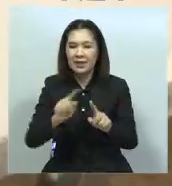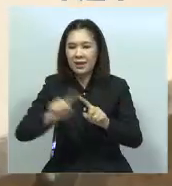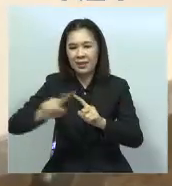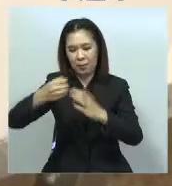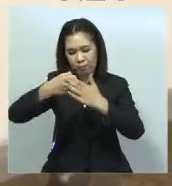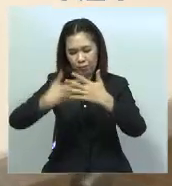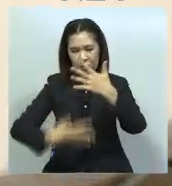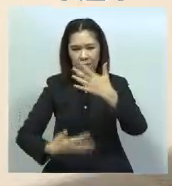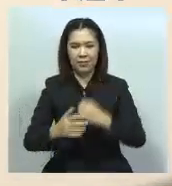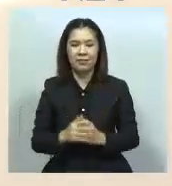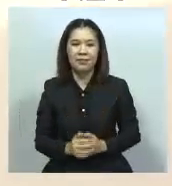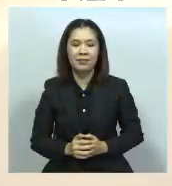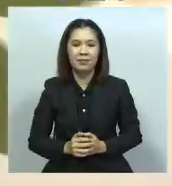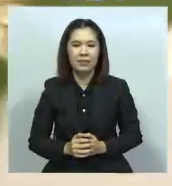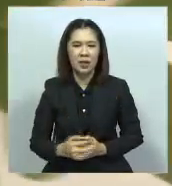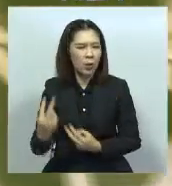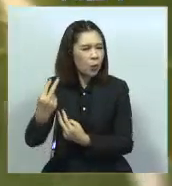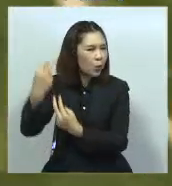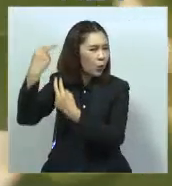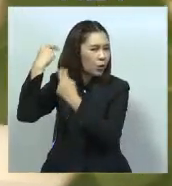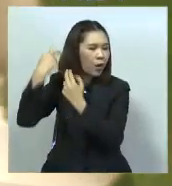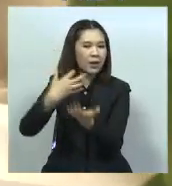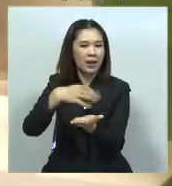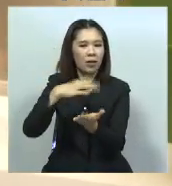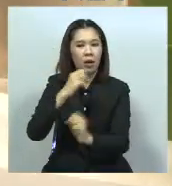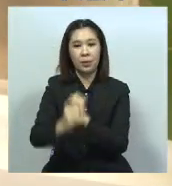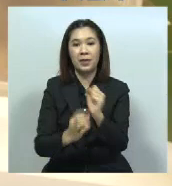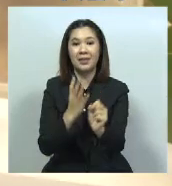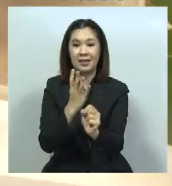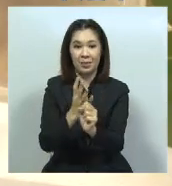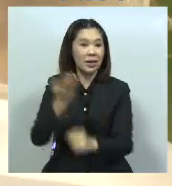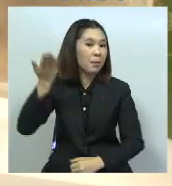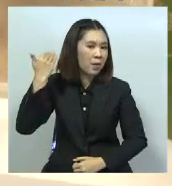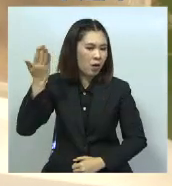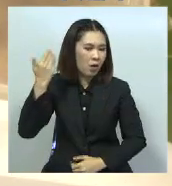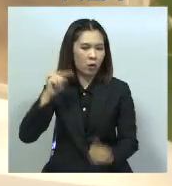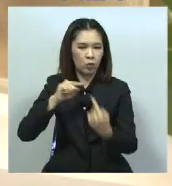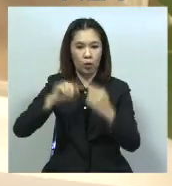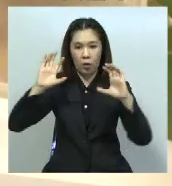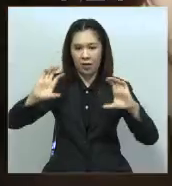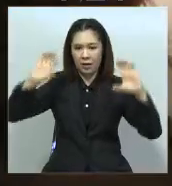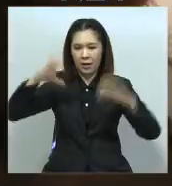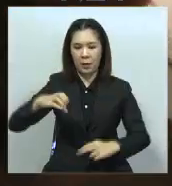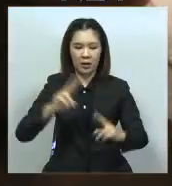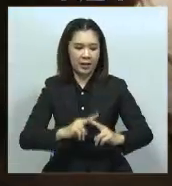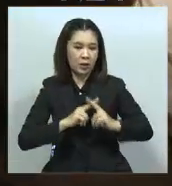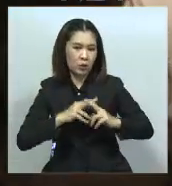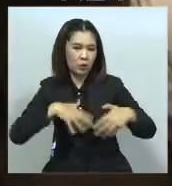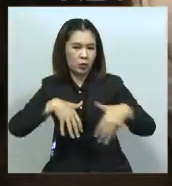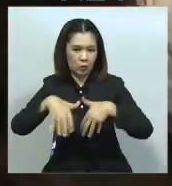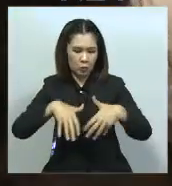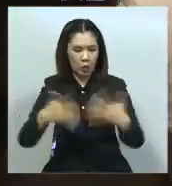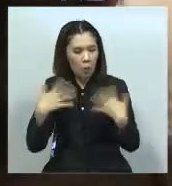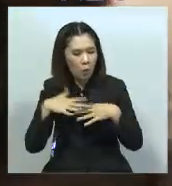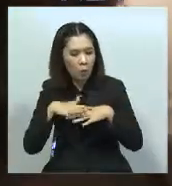คุณผู้ชมครับถ้าเกิดว่าให้เล่าย้อนไปนะครับตลอดช่วง4ปีที่ผ่านมาหน่วยงานภาครัฐเอกชนและชาวประมงนะครับร่วมกัน